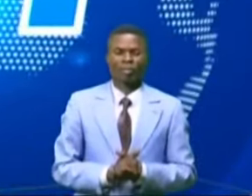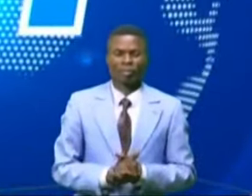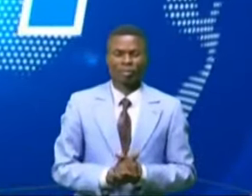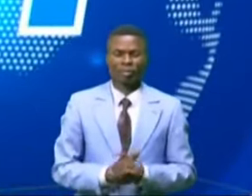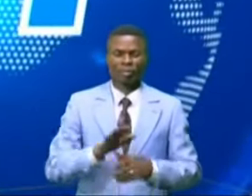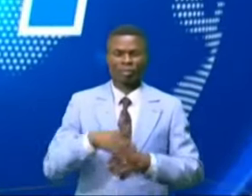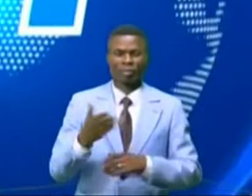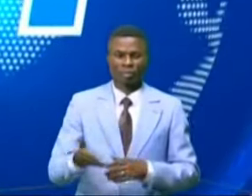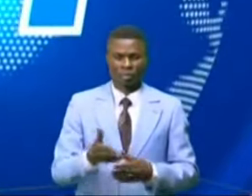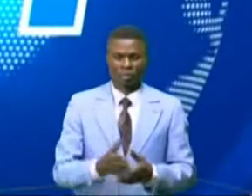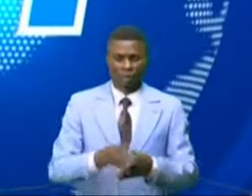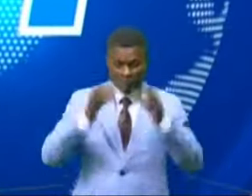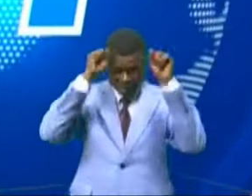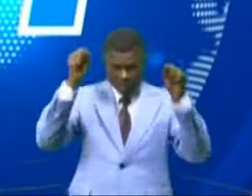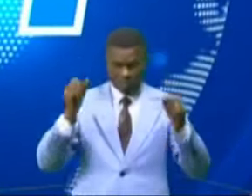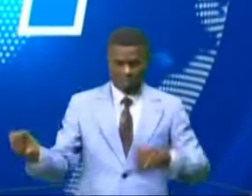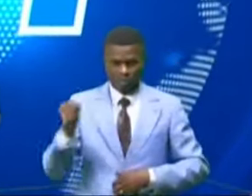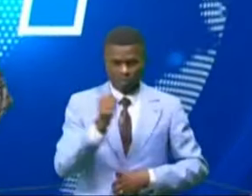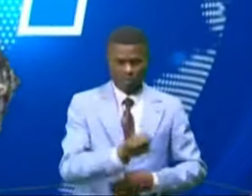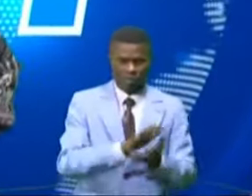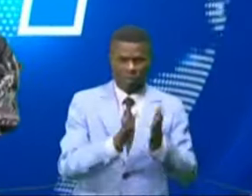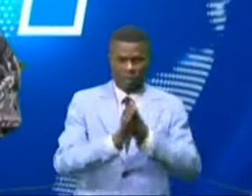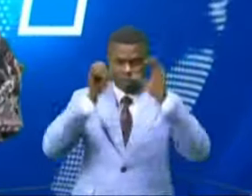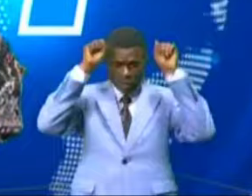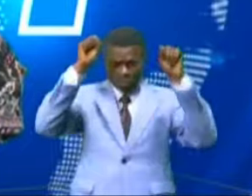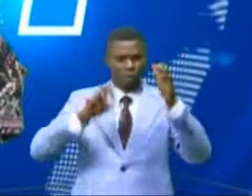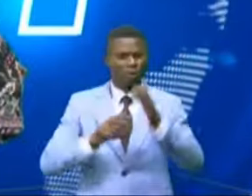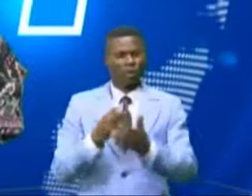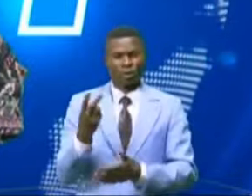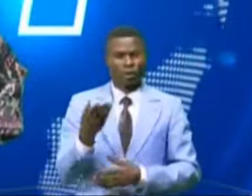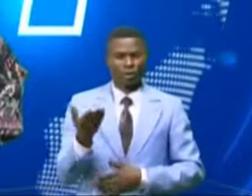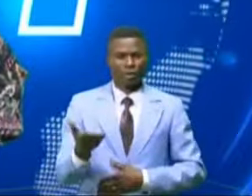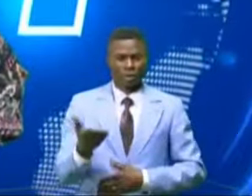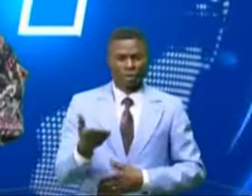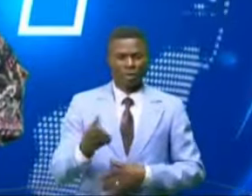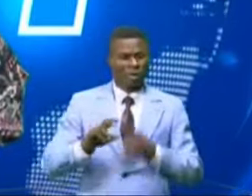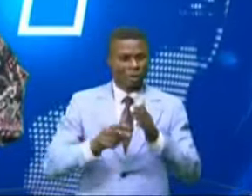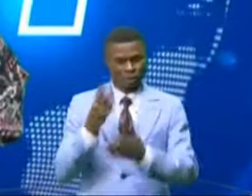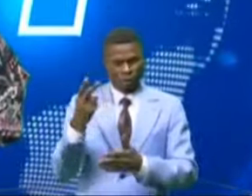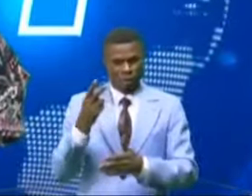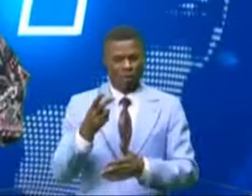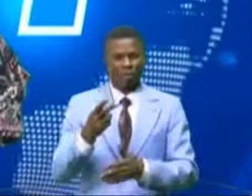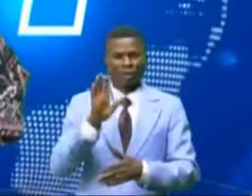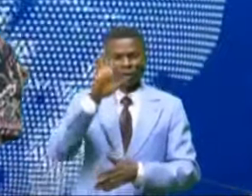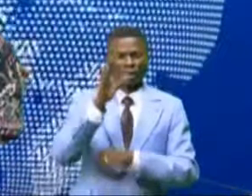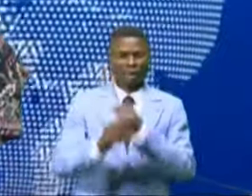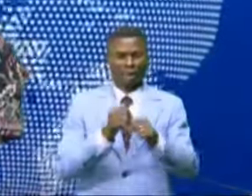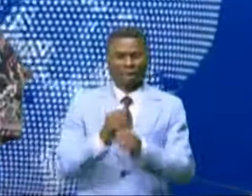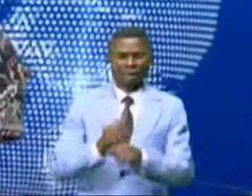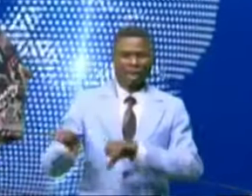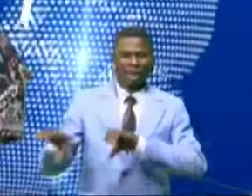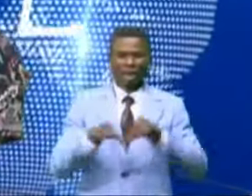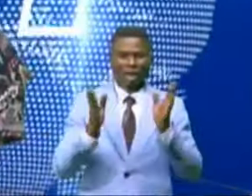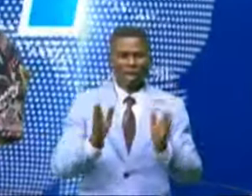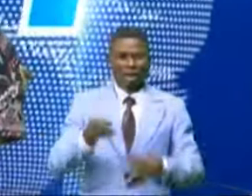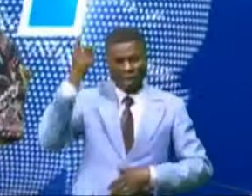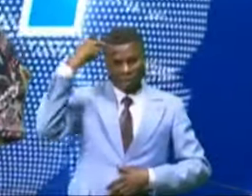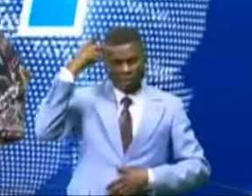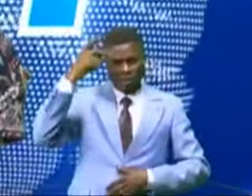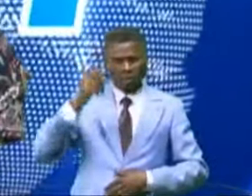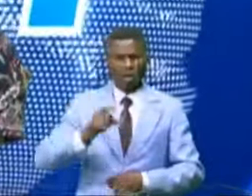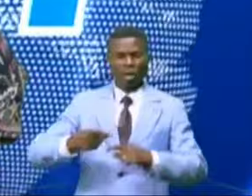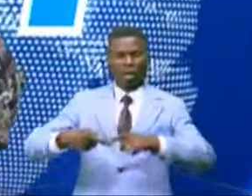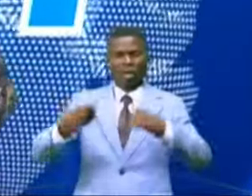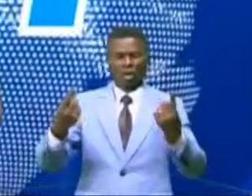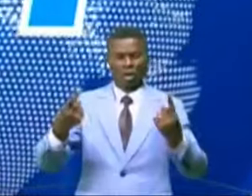Après l'investiture du président de la République, Félix-Antoine Tshisekedi Tshilombo, pour son second mandat, certains acteurs politiques de l'opposition